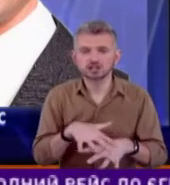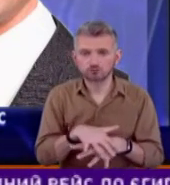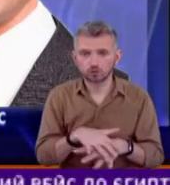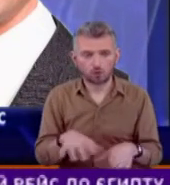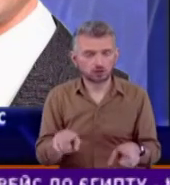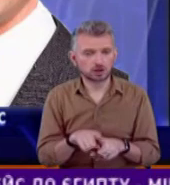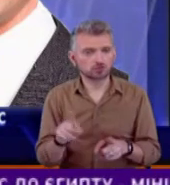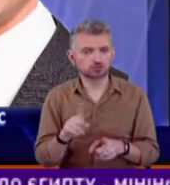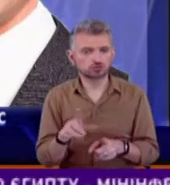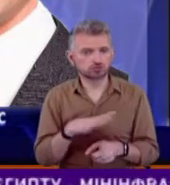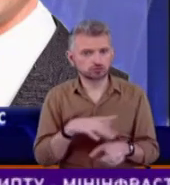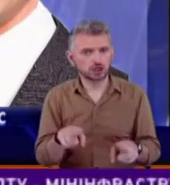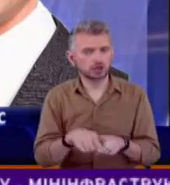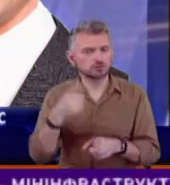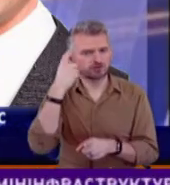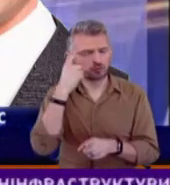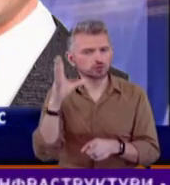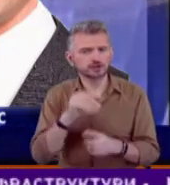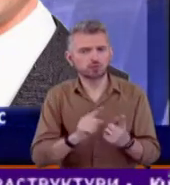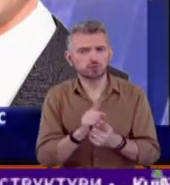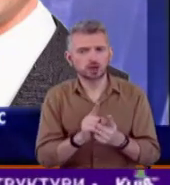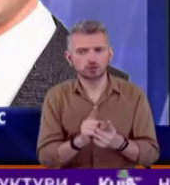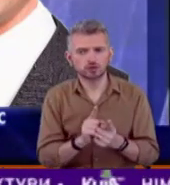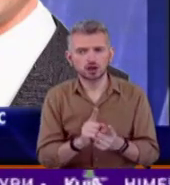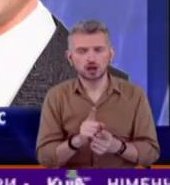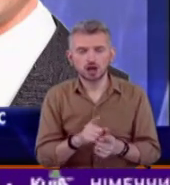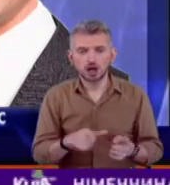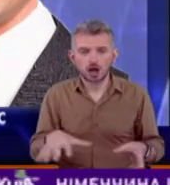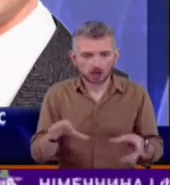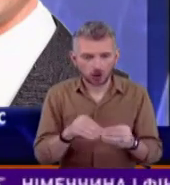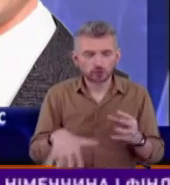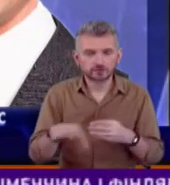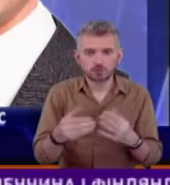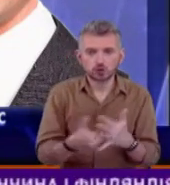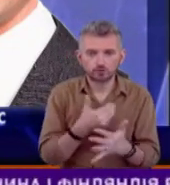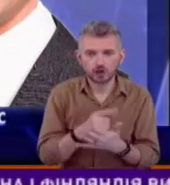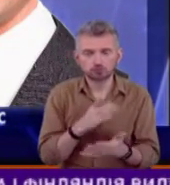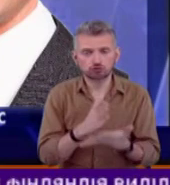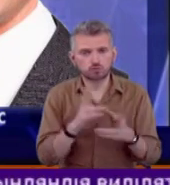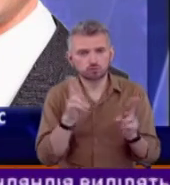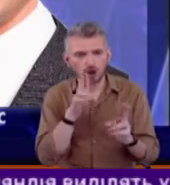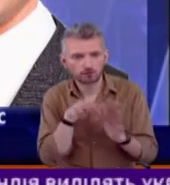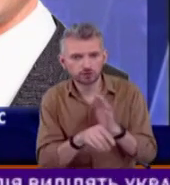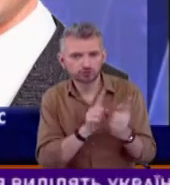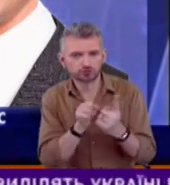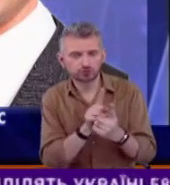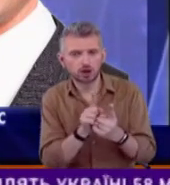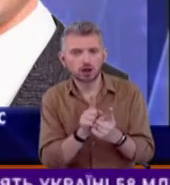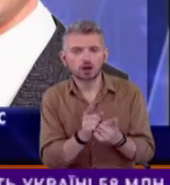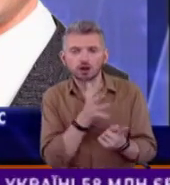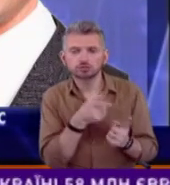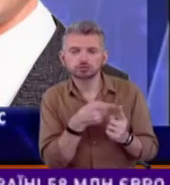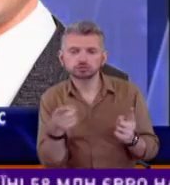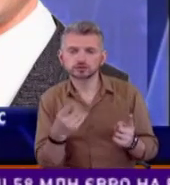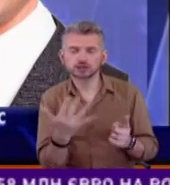отак стати настільки свідомим, щоб у нас все помінялося? Ну, разом зі всіма новаціями, які от є в правилах, там, те все.